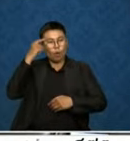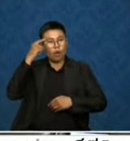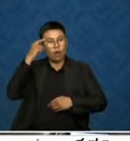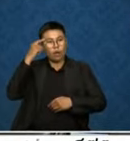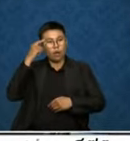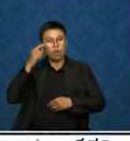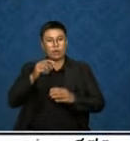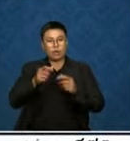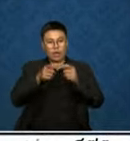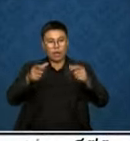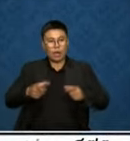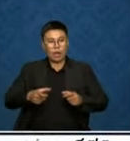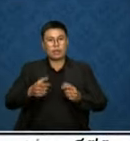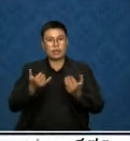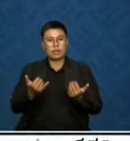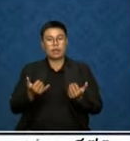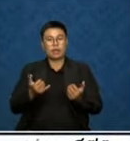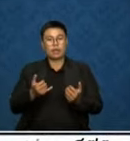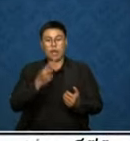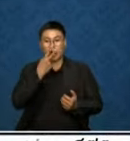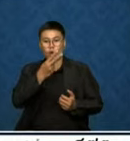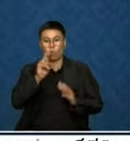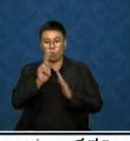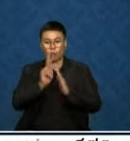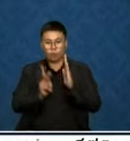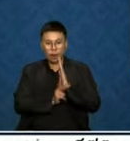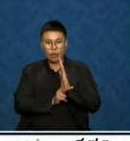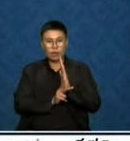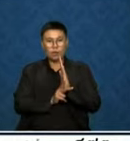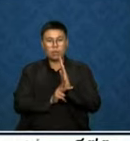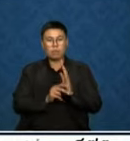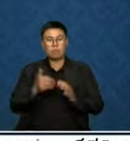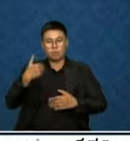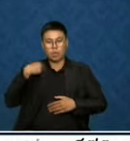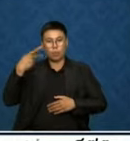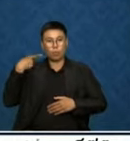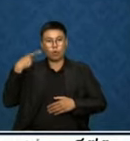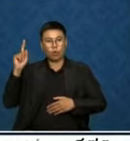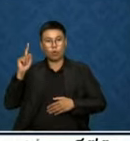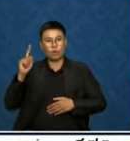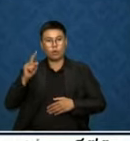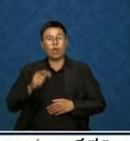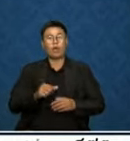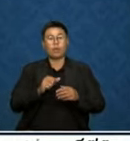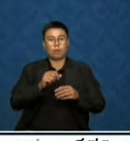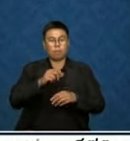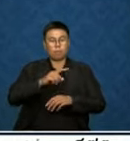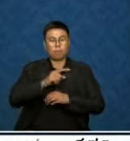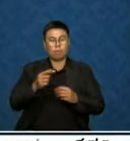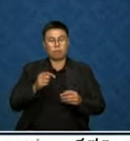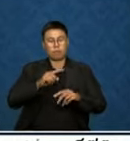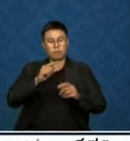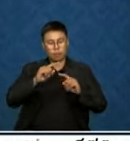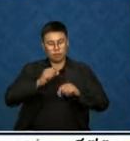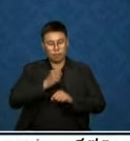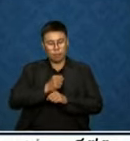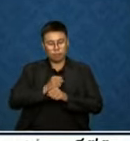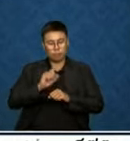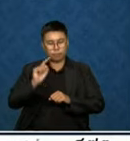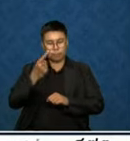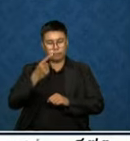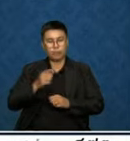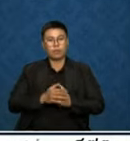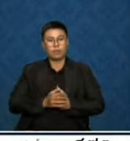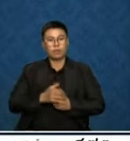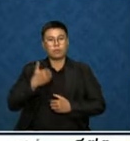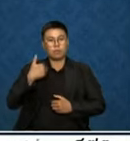ได้ออกมาเนี่ยนะครับก็จะเห็นกฎหมายนะครับที่เป็นประโยชน์แล้วก็ทันสมัยปรับปรุงมากขึ้นและที่เพื่อนสมาชิกได้อ